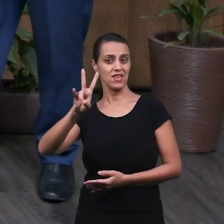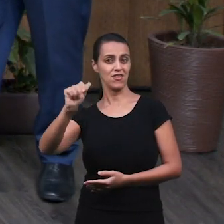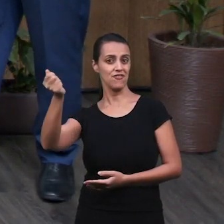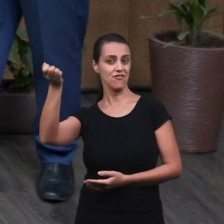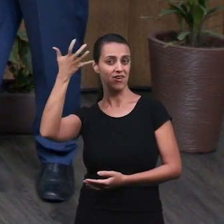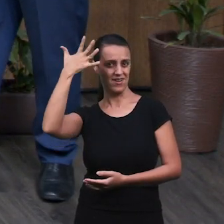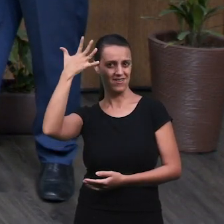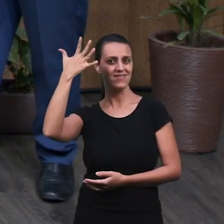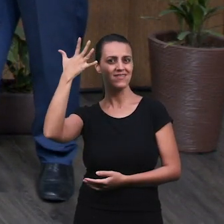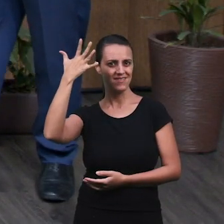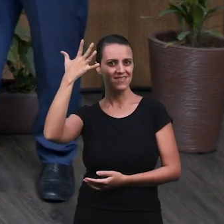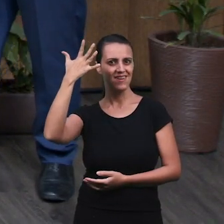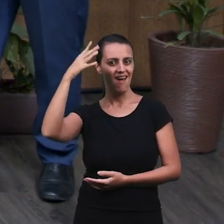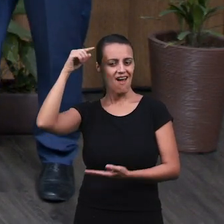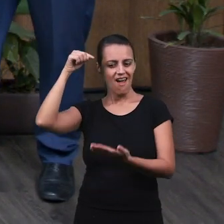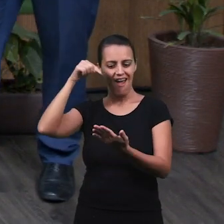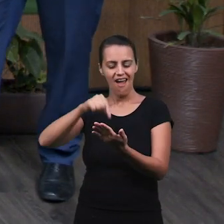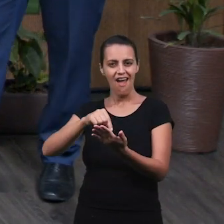au-delà, car